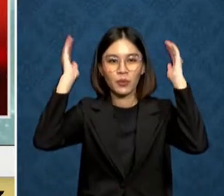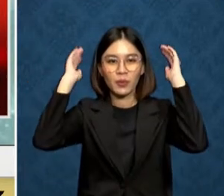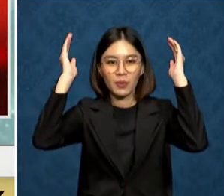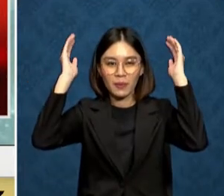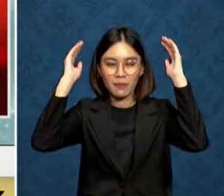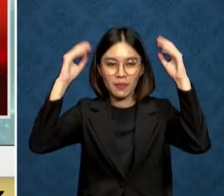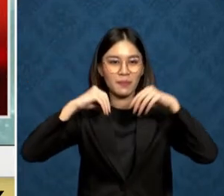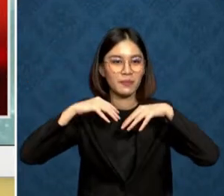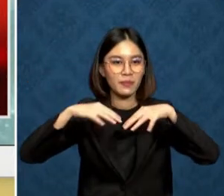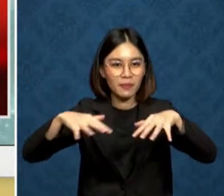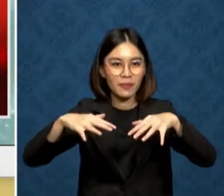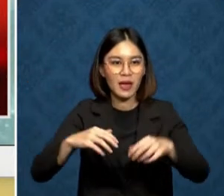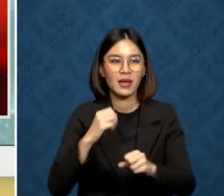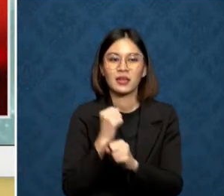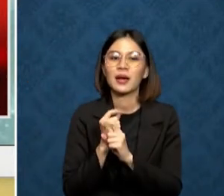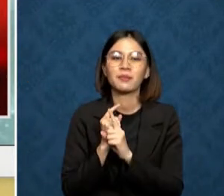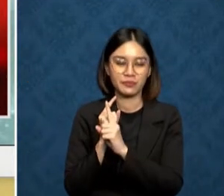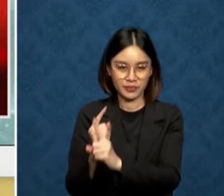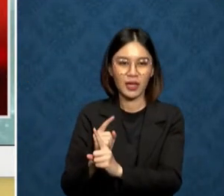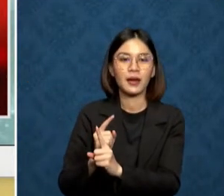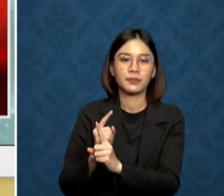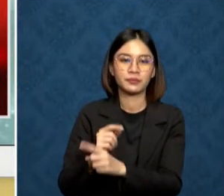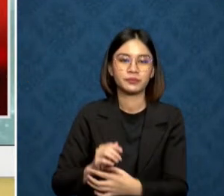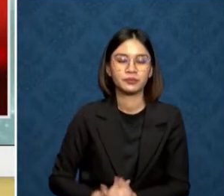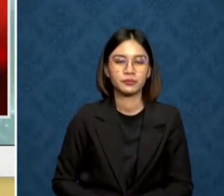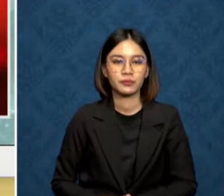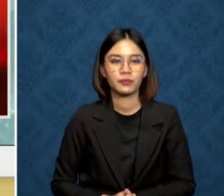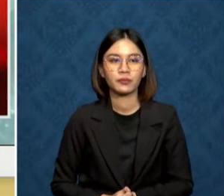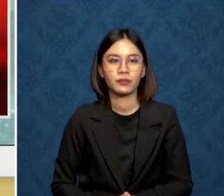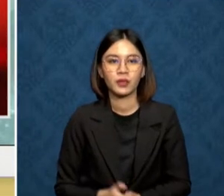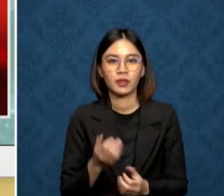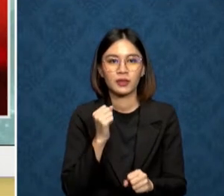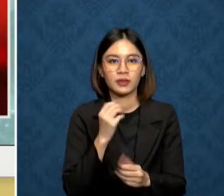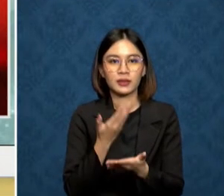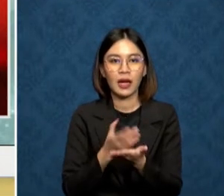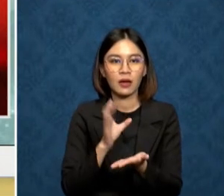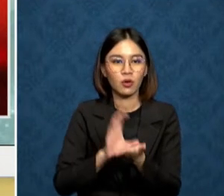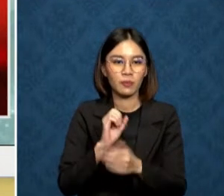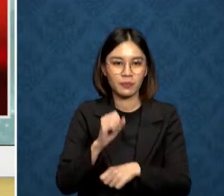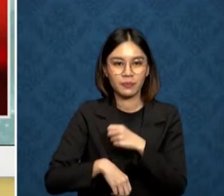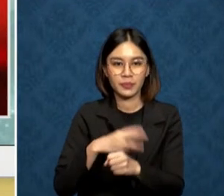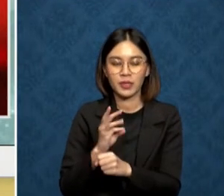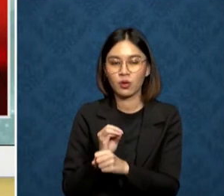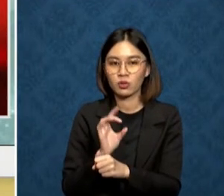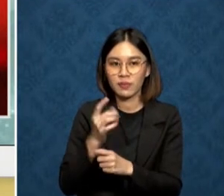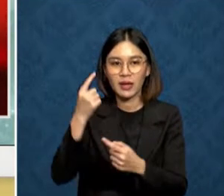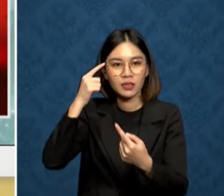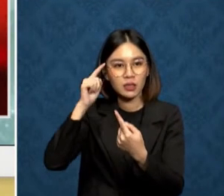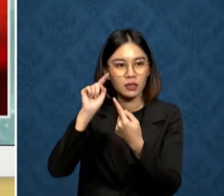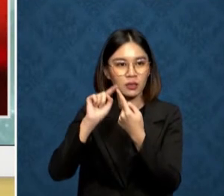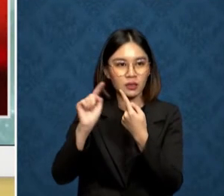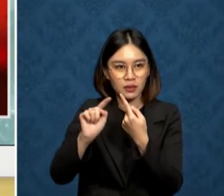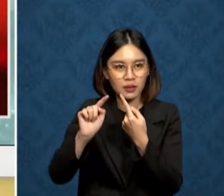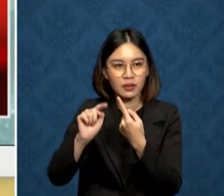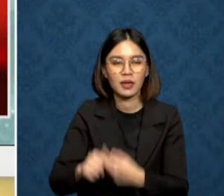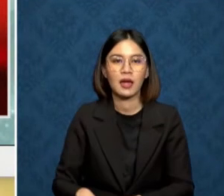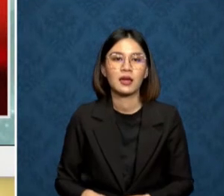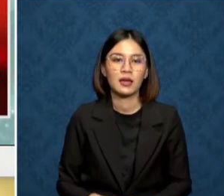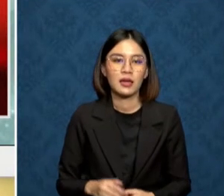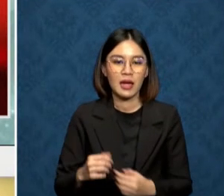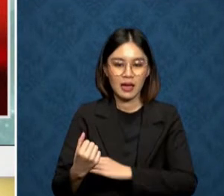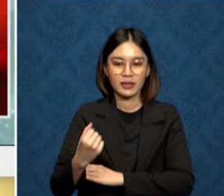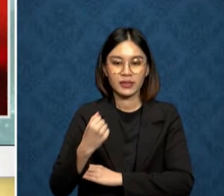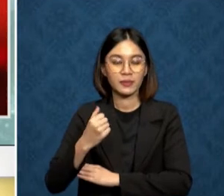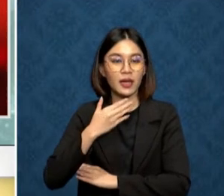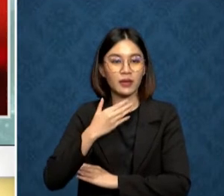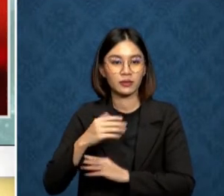อนครัเราจะทำตายสวเราหาเสีงไว้ครับรปมาณปี 6-8 นั้นนะครับ รัฐบาลมงเน้น สรางคามยงยนทางเศรฐกิ